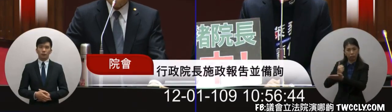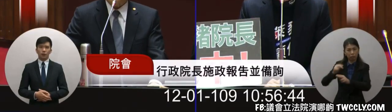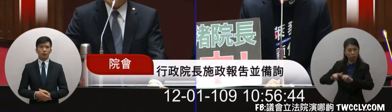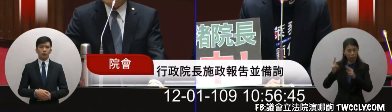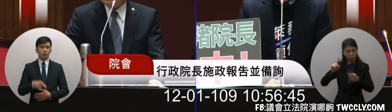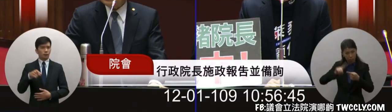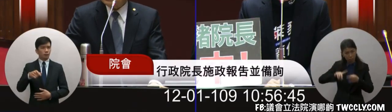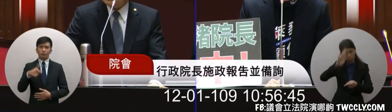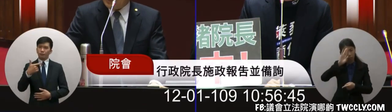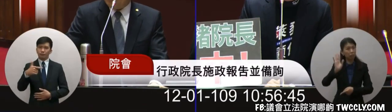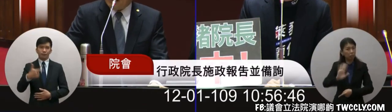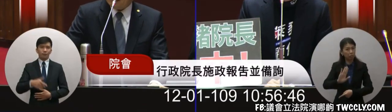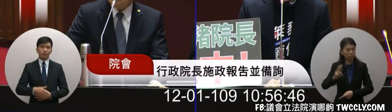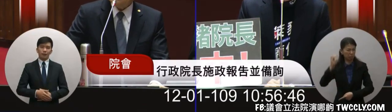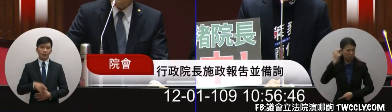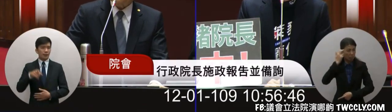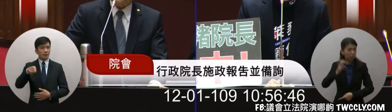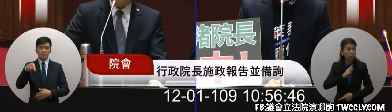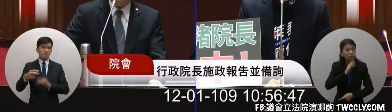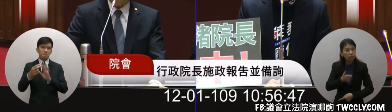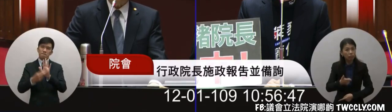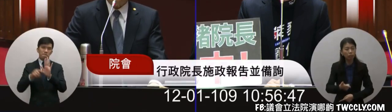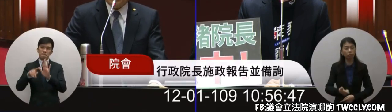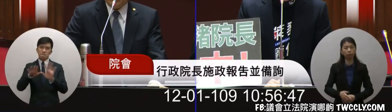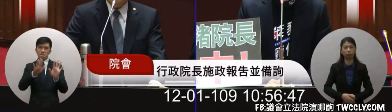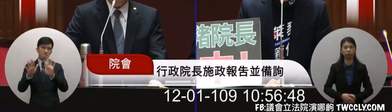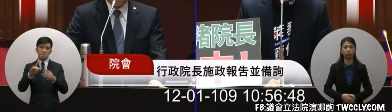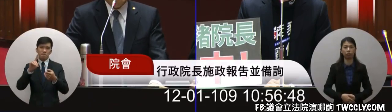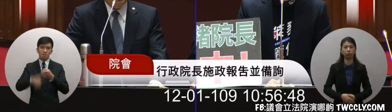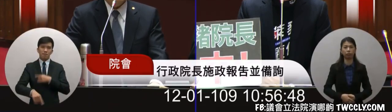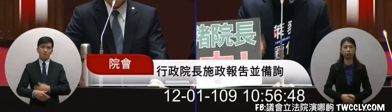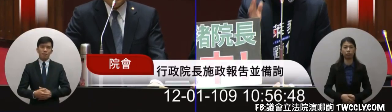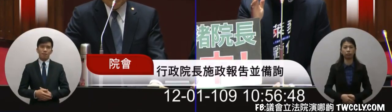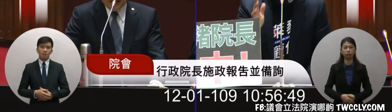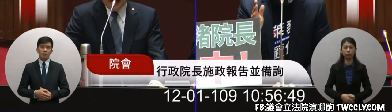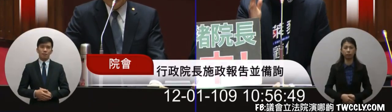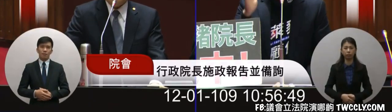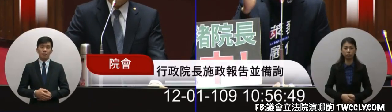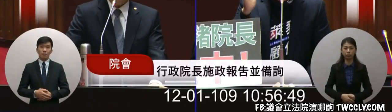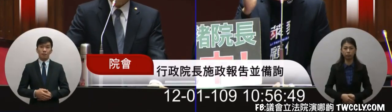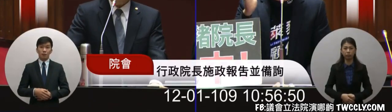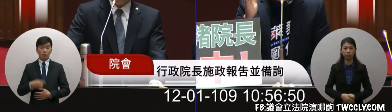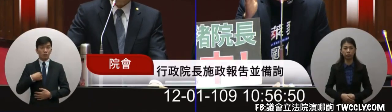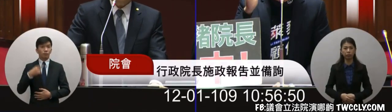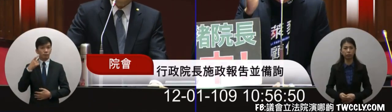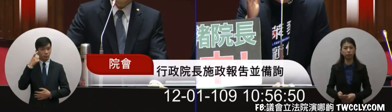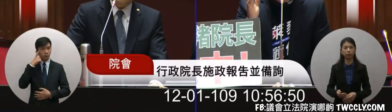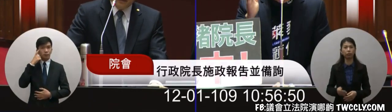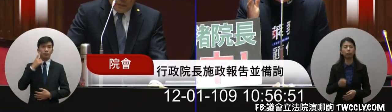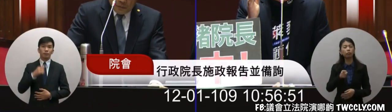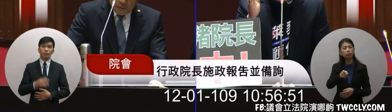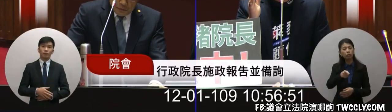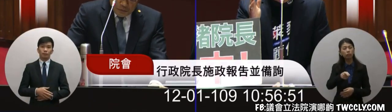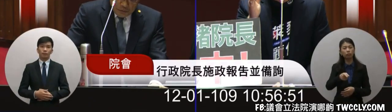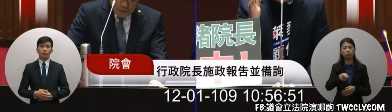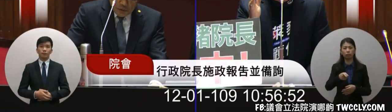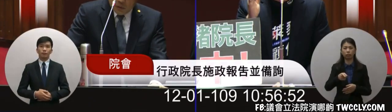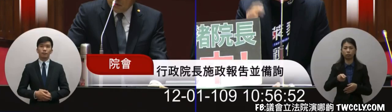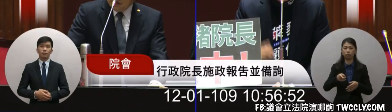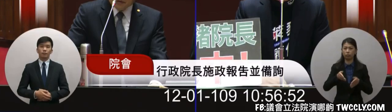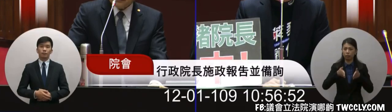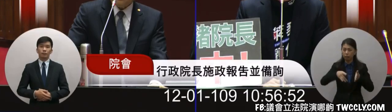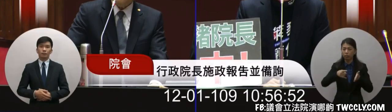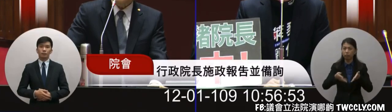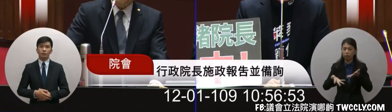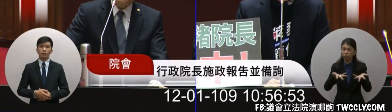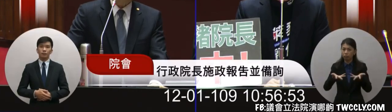这样，委员，你这个想法，是不是这种结论不对。 我到目前为止没有，但你是不是不愿意为了这件事